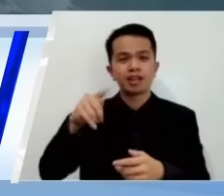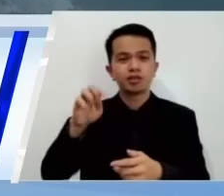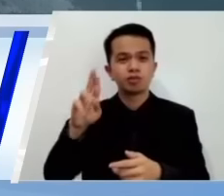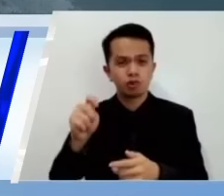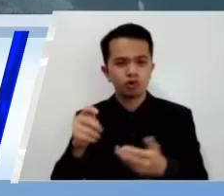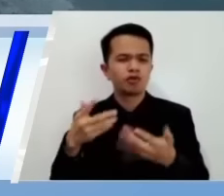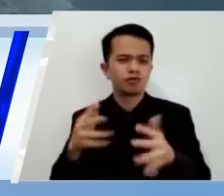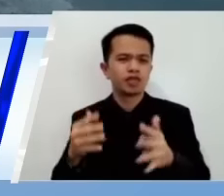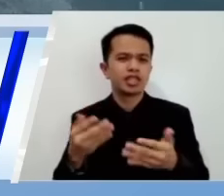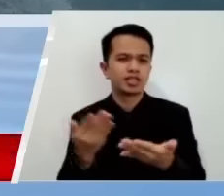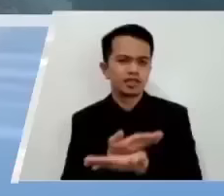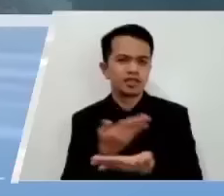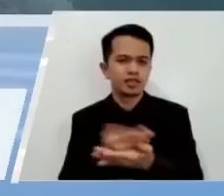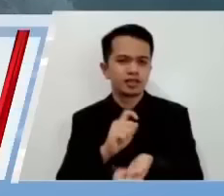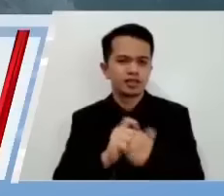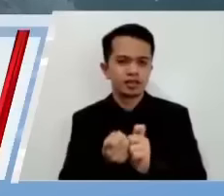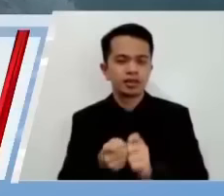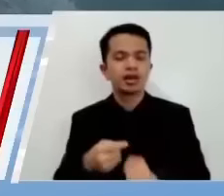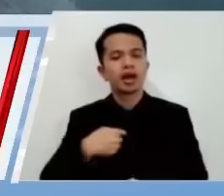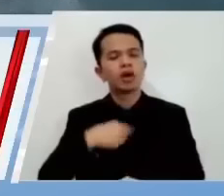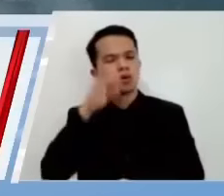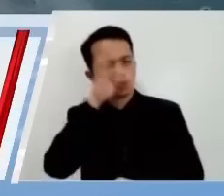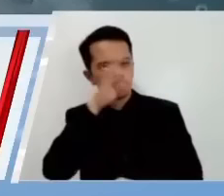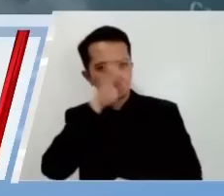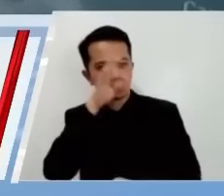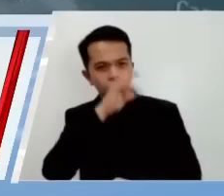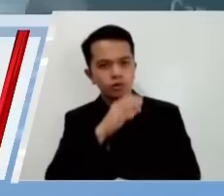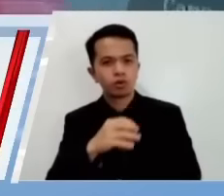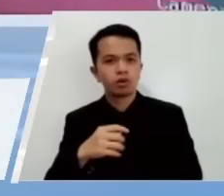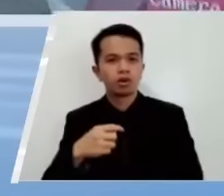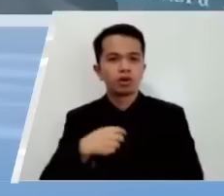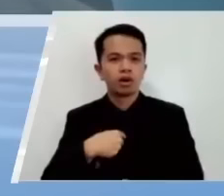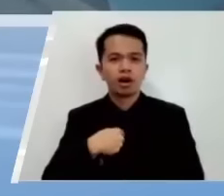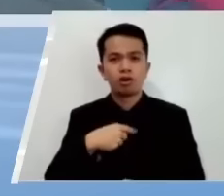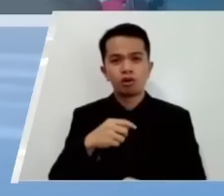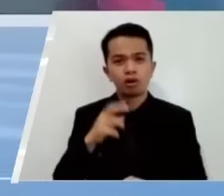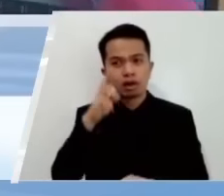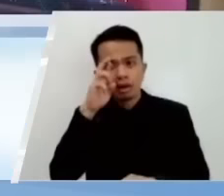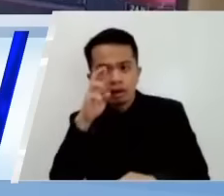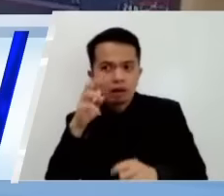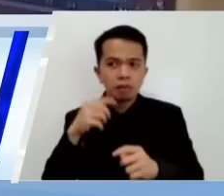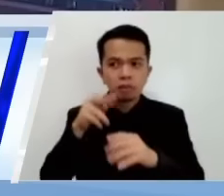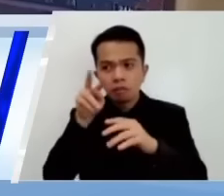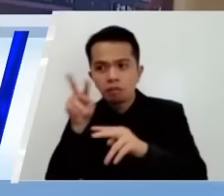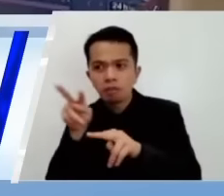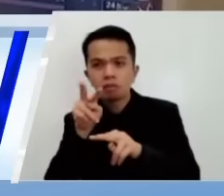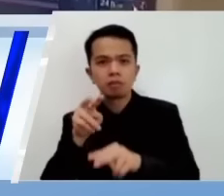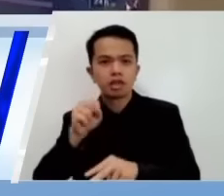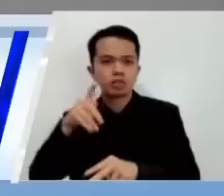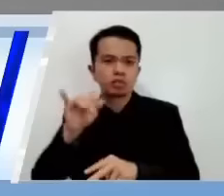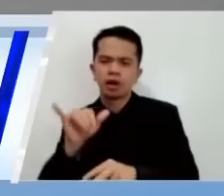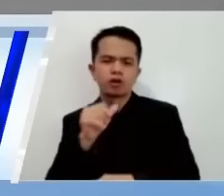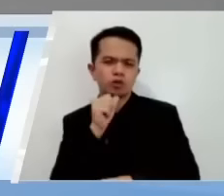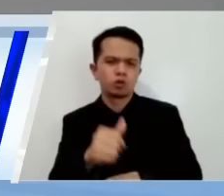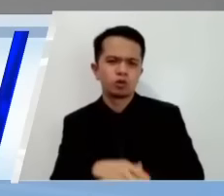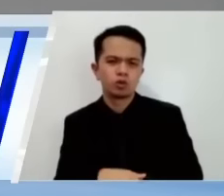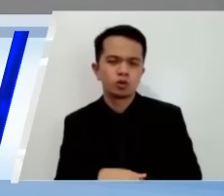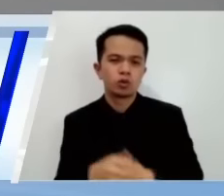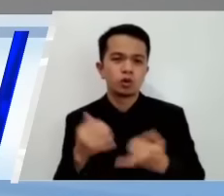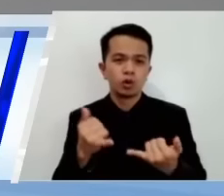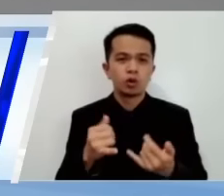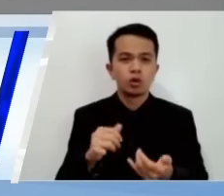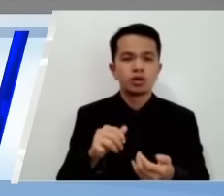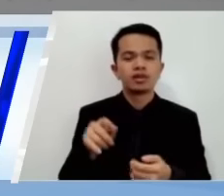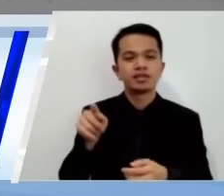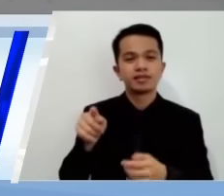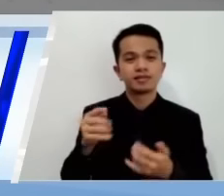isang Filipino at lalong-lalo na po hindi pa ako spy. Ano namang mga tao ang hindi naturalesa na pag tinanong mo